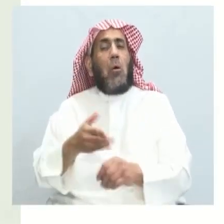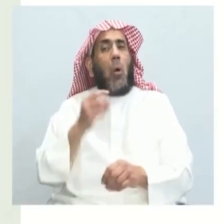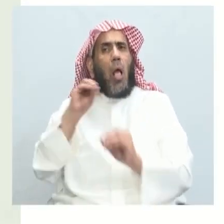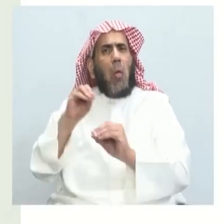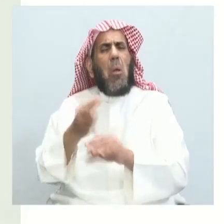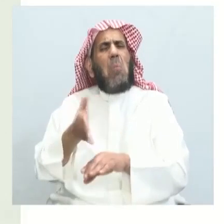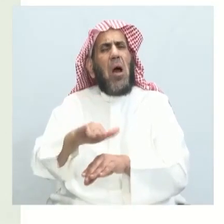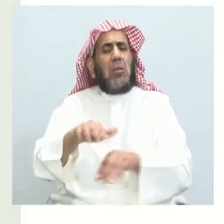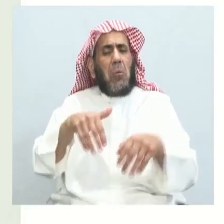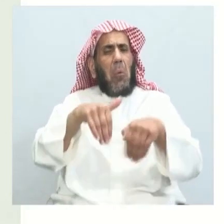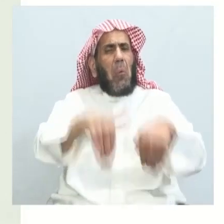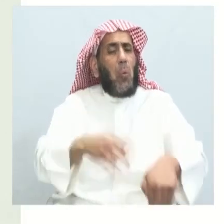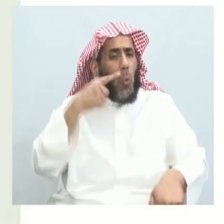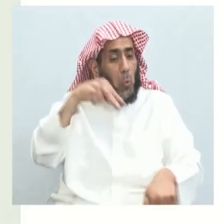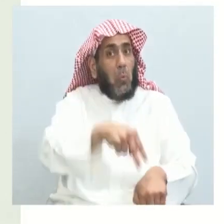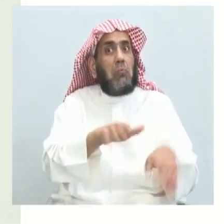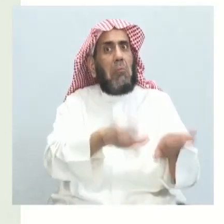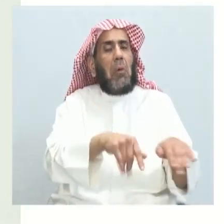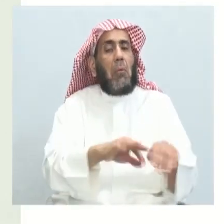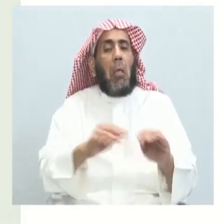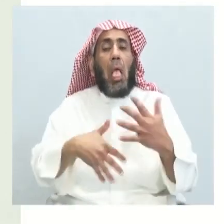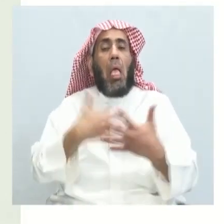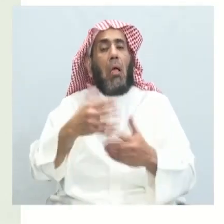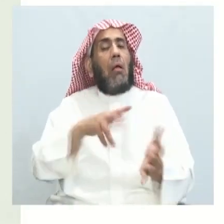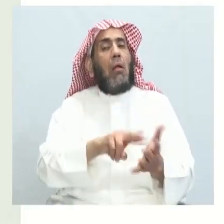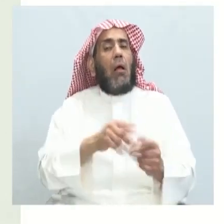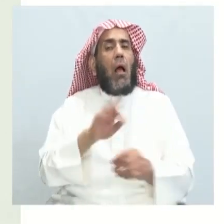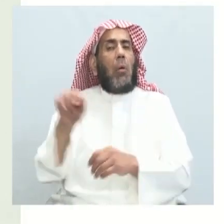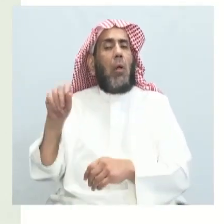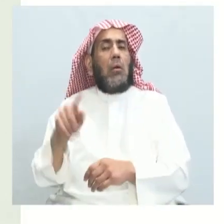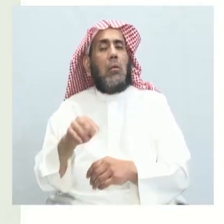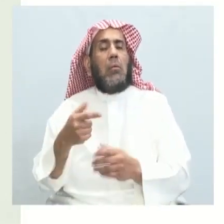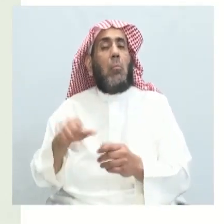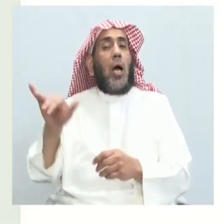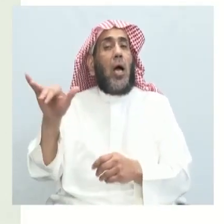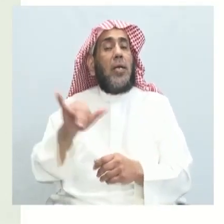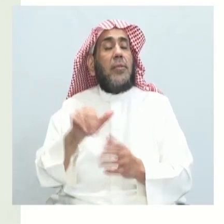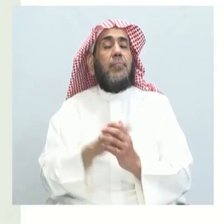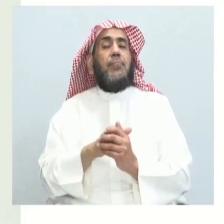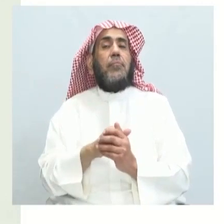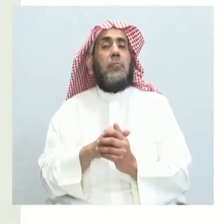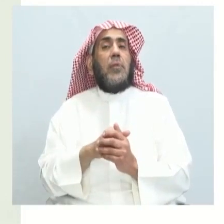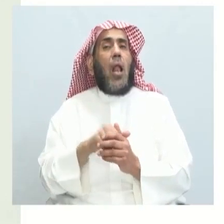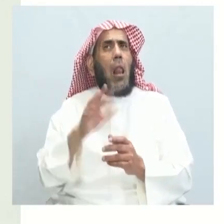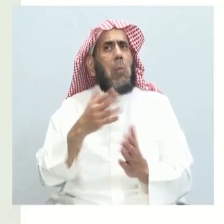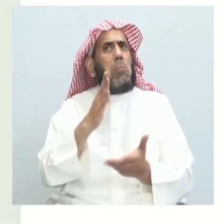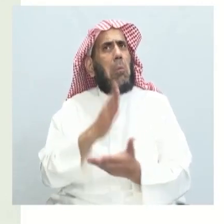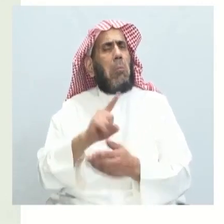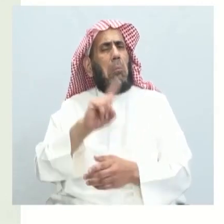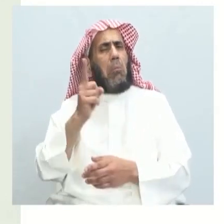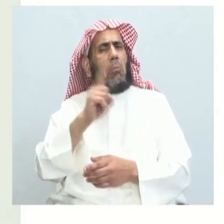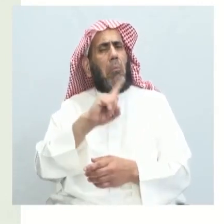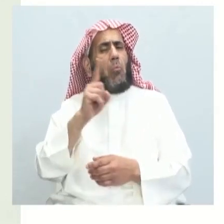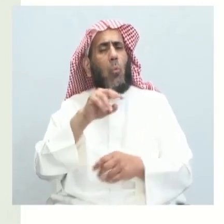قبرا صنعوا لها قبرا وهميا طبعا اخبر المرقش بذلك لما عاد لم يعني يصدق كلامهم